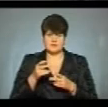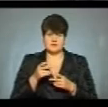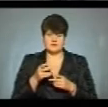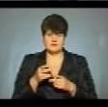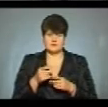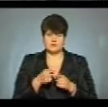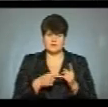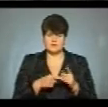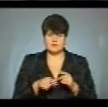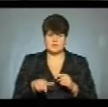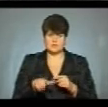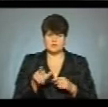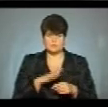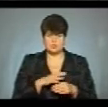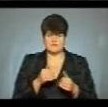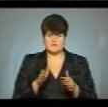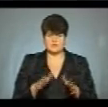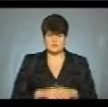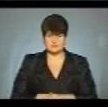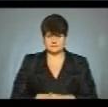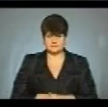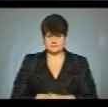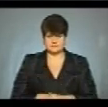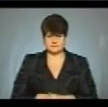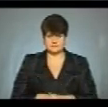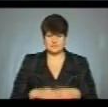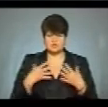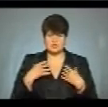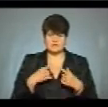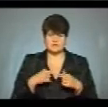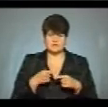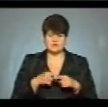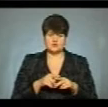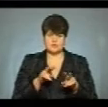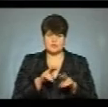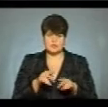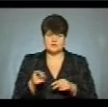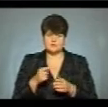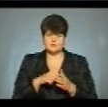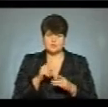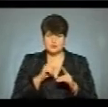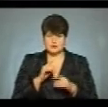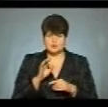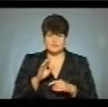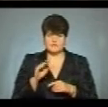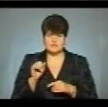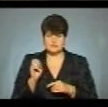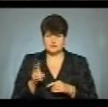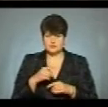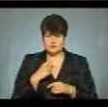половина полоси тільки була відкрита для проїзду. Начальник відділу технагляду Тернопільської міськради Олег Вітик